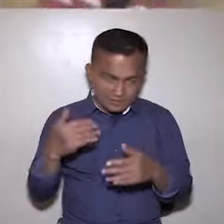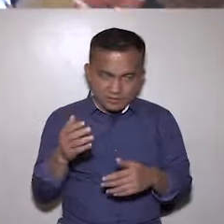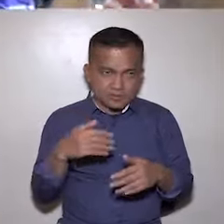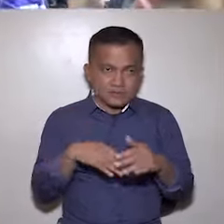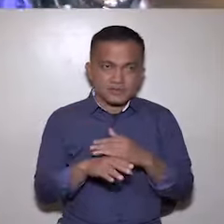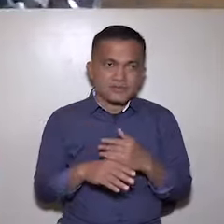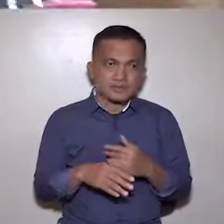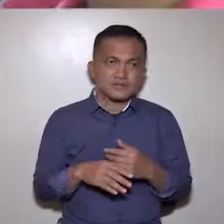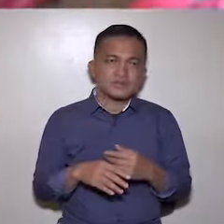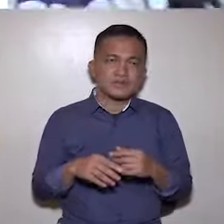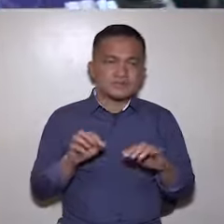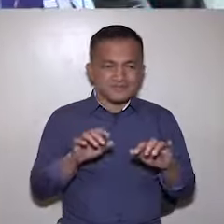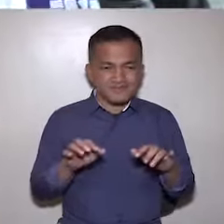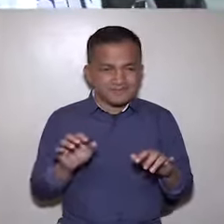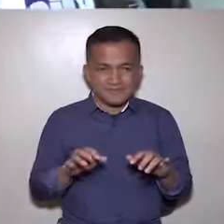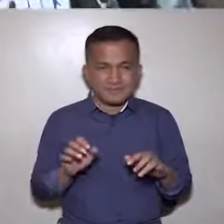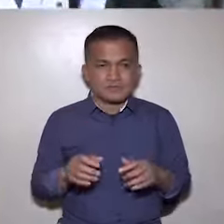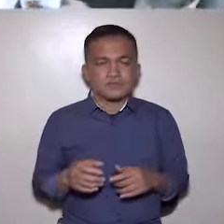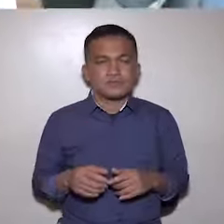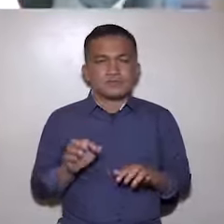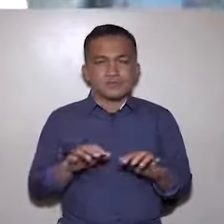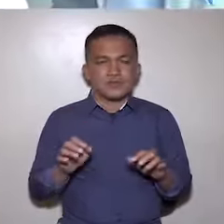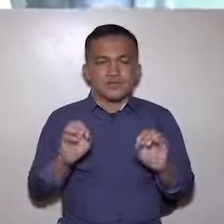Okay, sige, alika na kayo, alika na kayo.